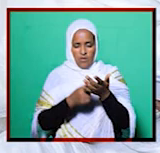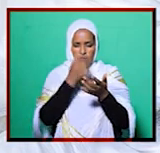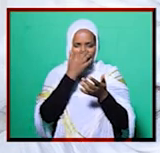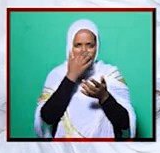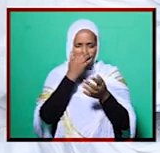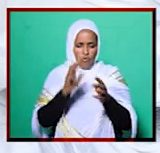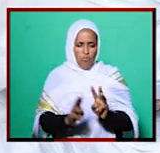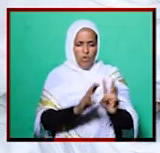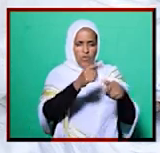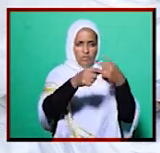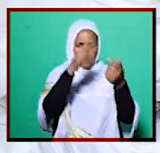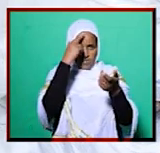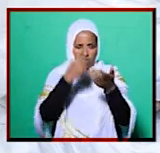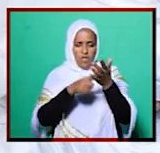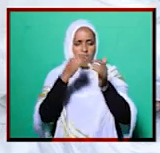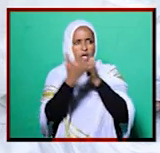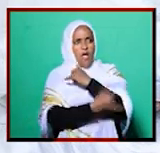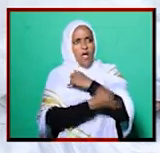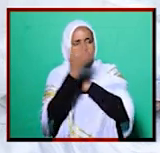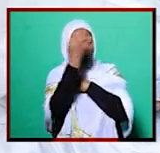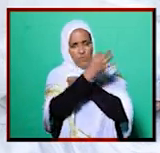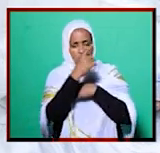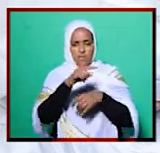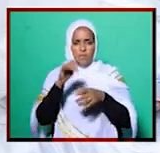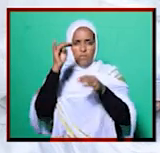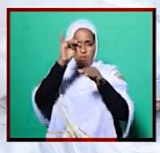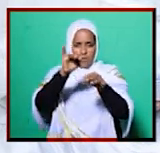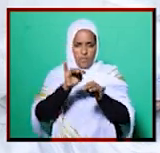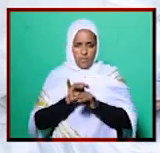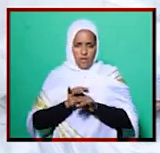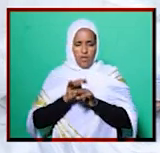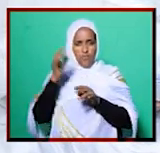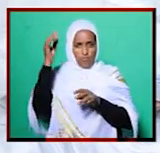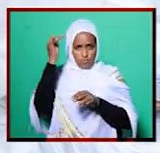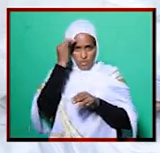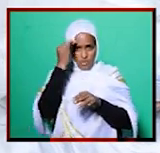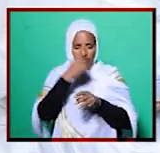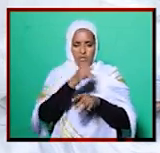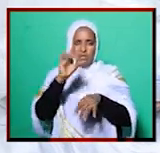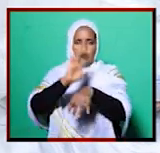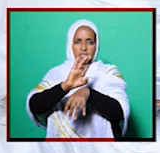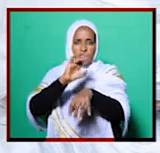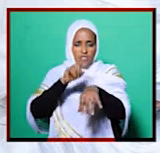በራ የምንፈታበት ፍትሐ ነገሥት አለ፣ የምንተዳደርበት ቋሚ ሲኖዶስ አለ፣